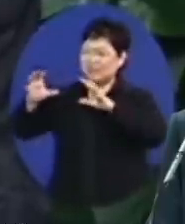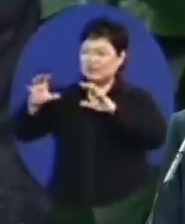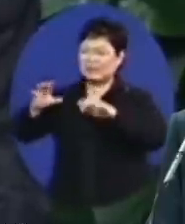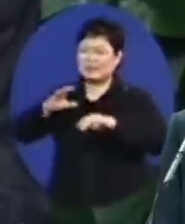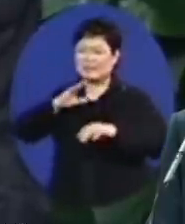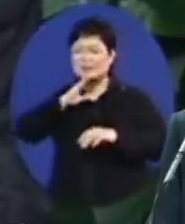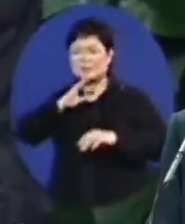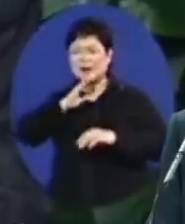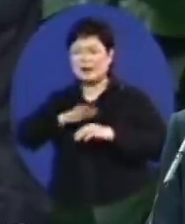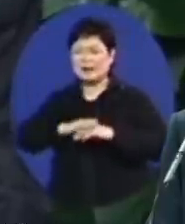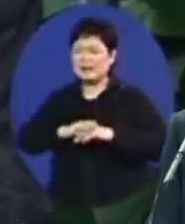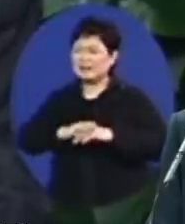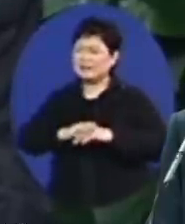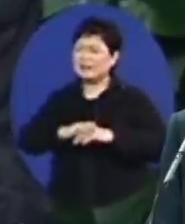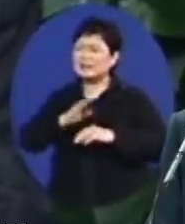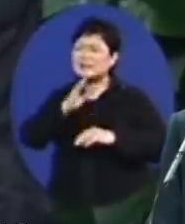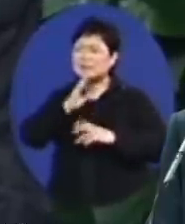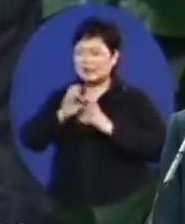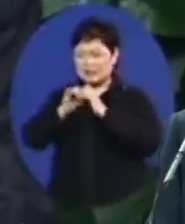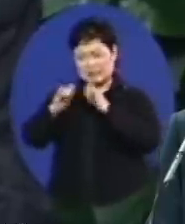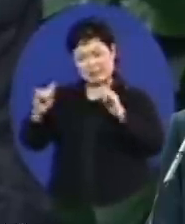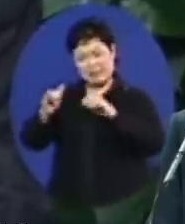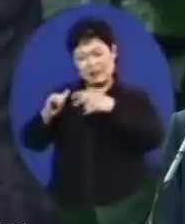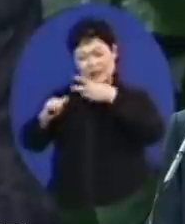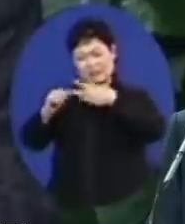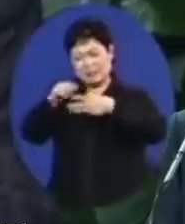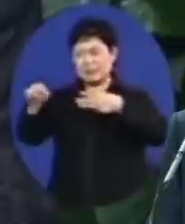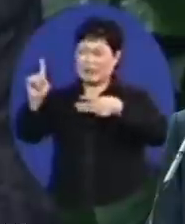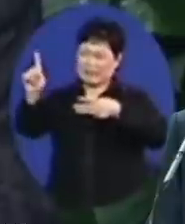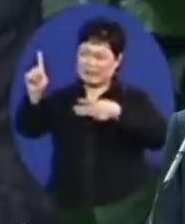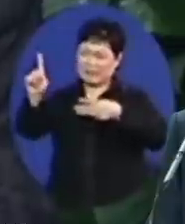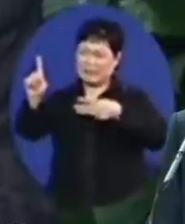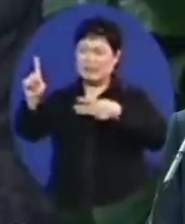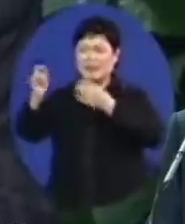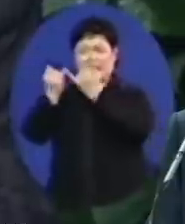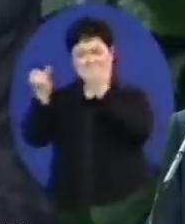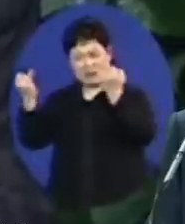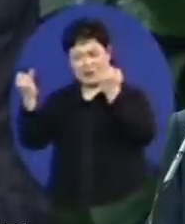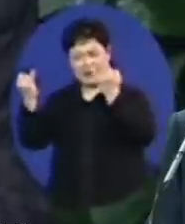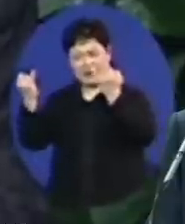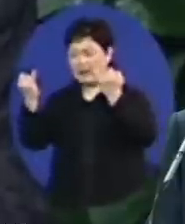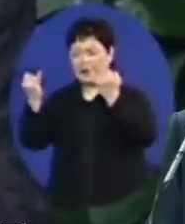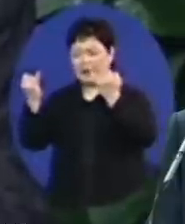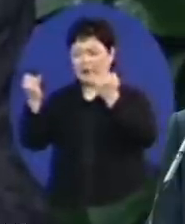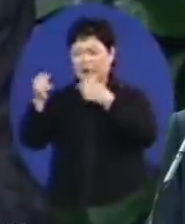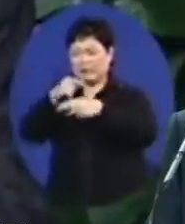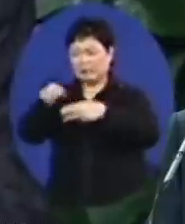발란습니까? 천당에 올라가면 인구의 3분지 2는 여자들이고 3분지 1만 남자들.